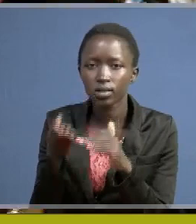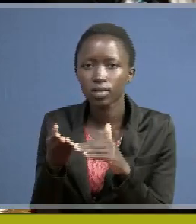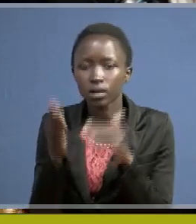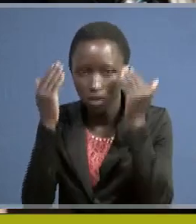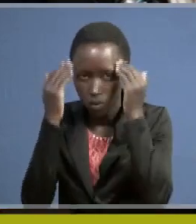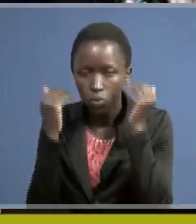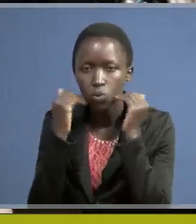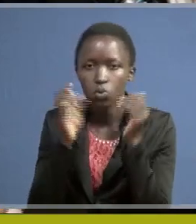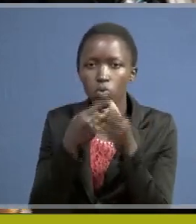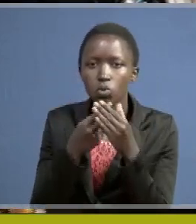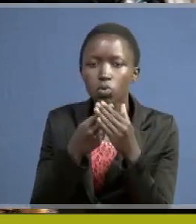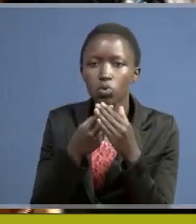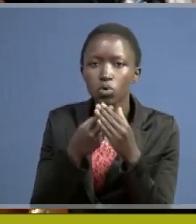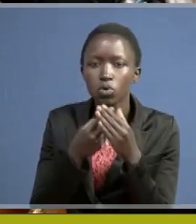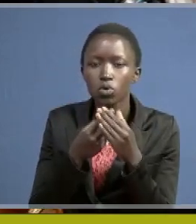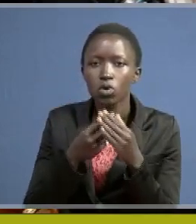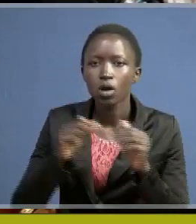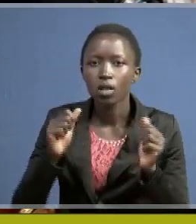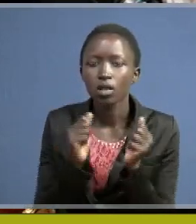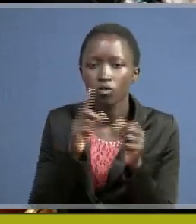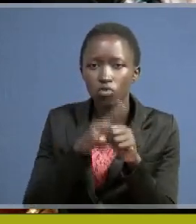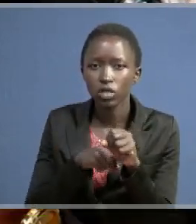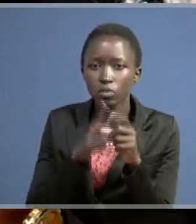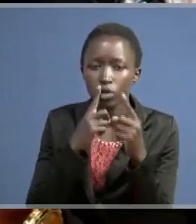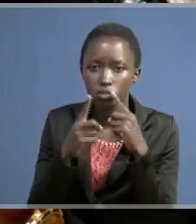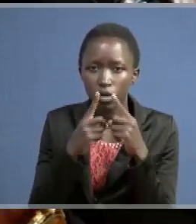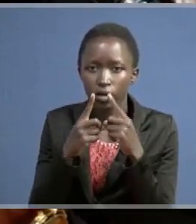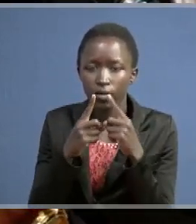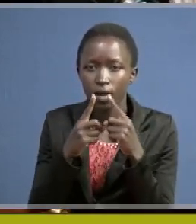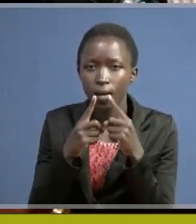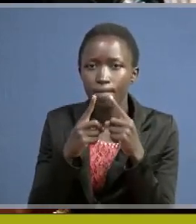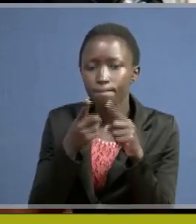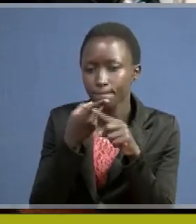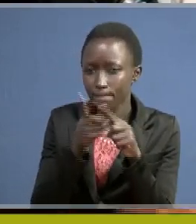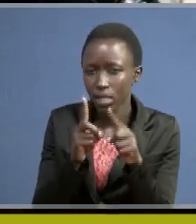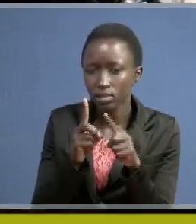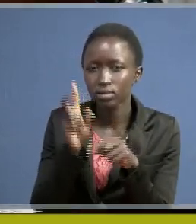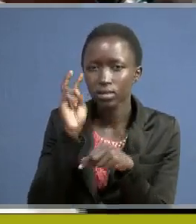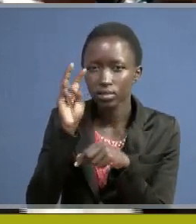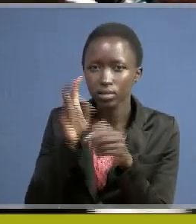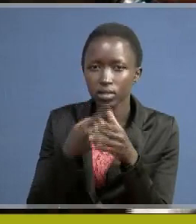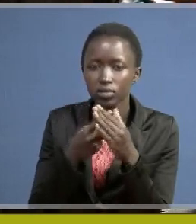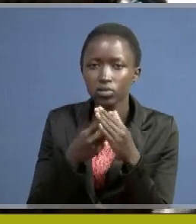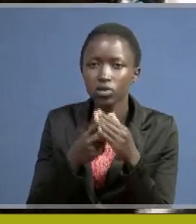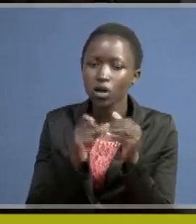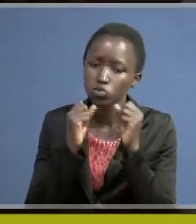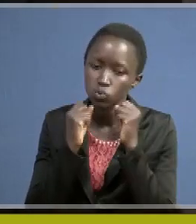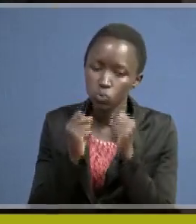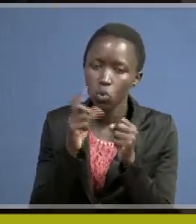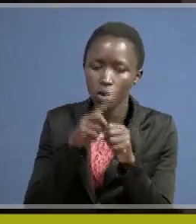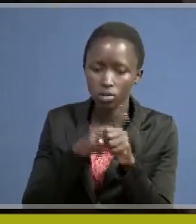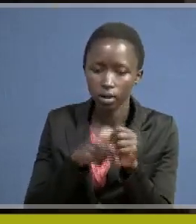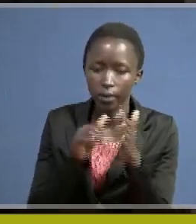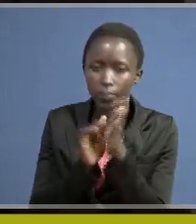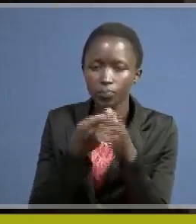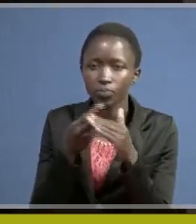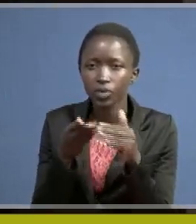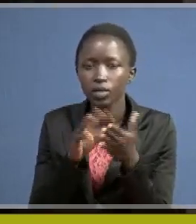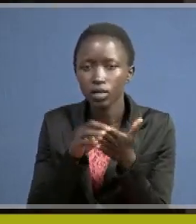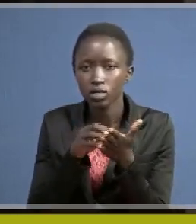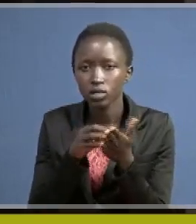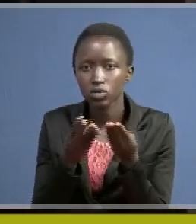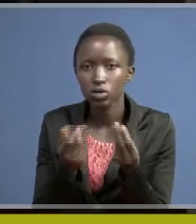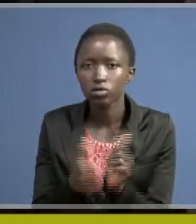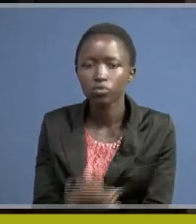mahakamani wakiangua vicheko anapozungumza, na pia anaonekana mwenye ushupavu anapokabili kesi zake.